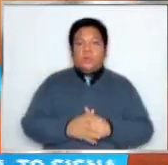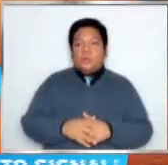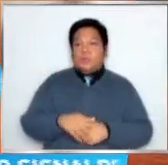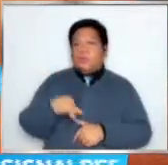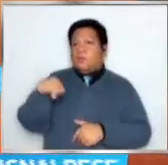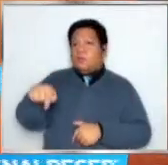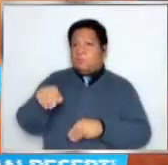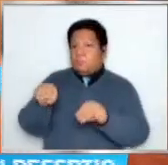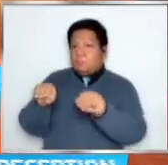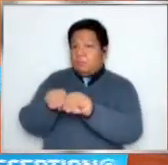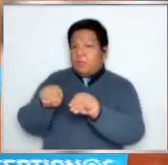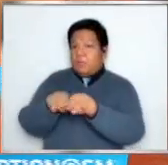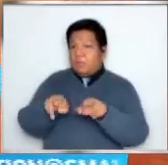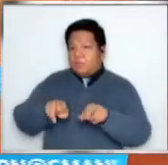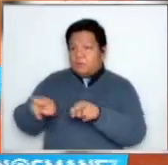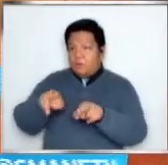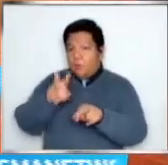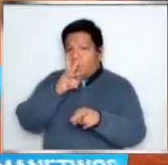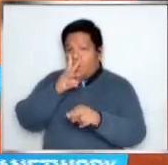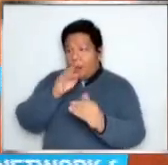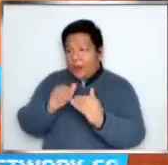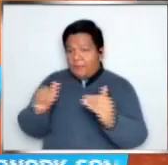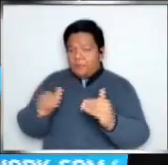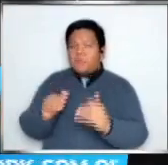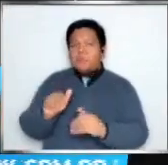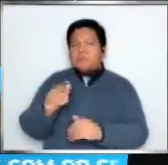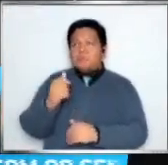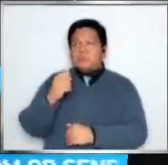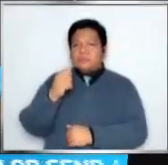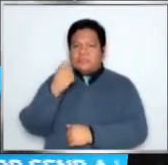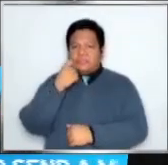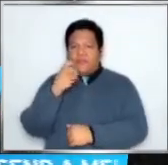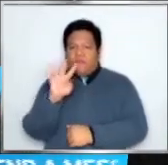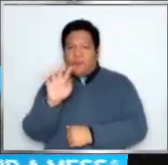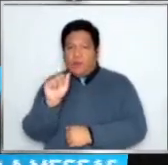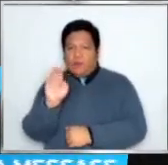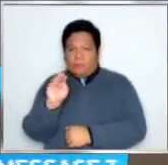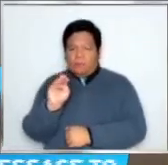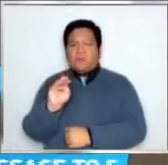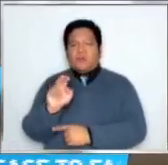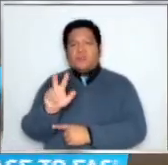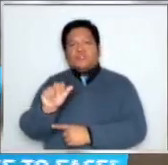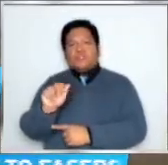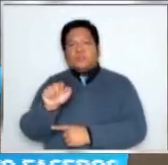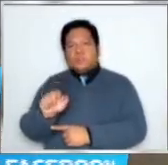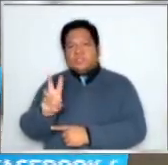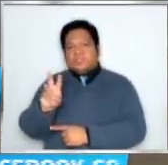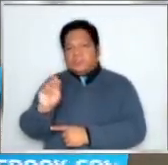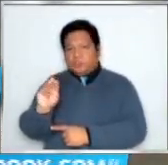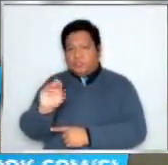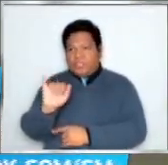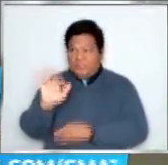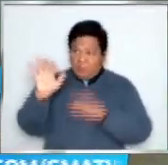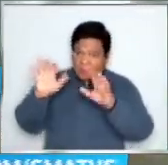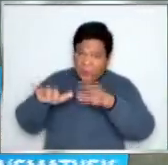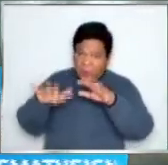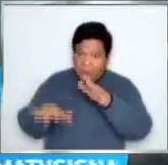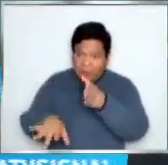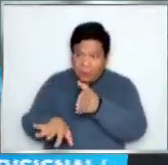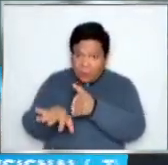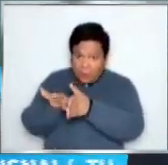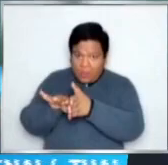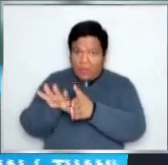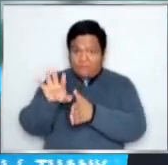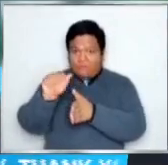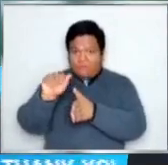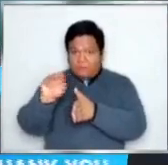nasa 13.6 meters pasado alas 4 ng madaling araw. Kapag magpatuloy ang pag-ulan at umabot ang sukat sa 15 meters, idedeklara